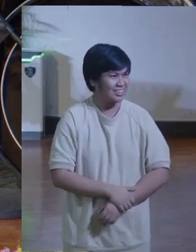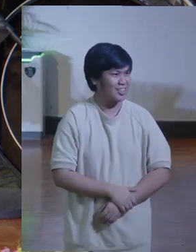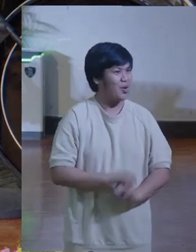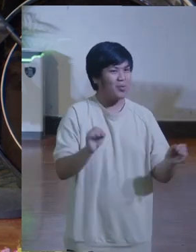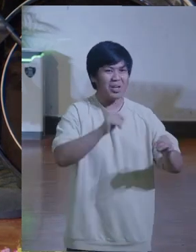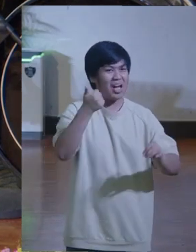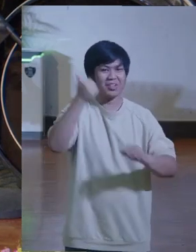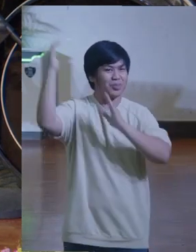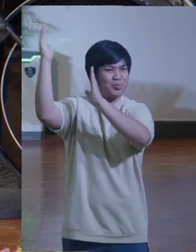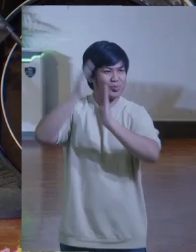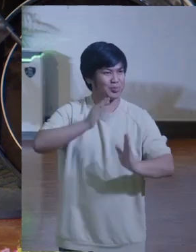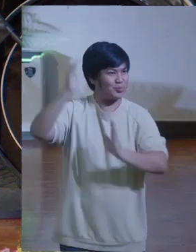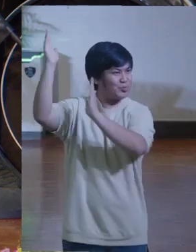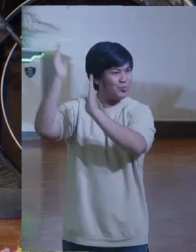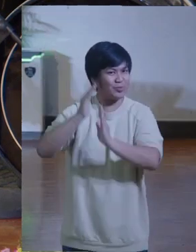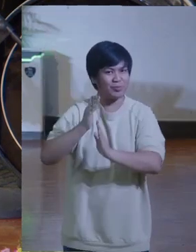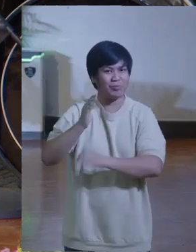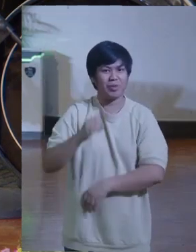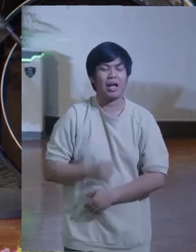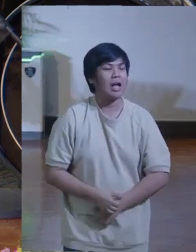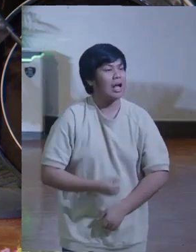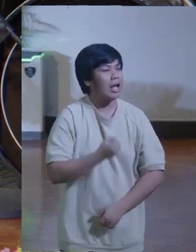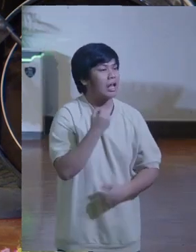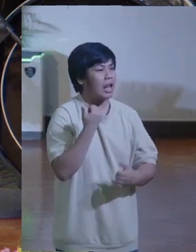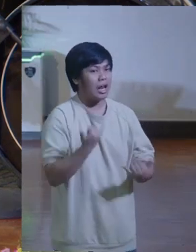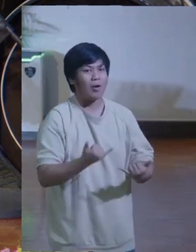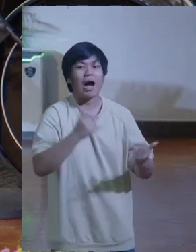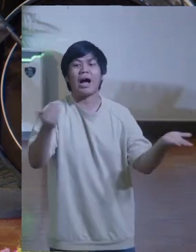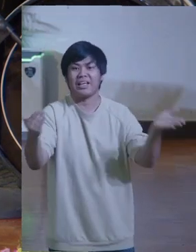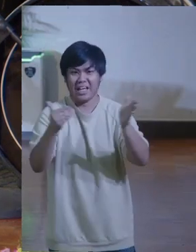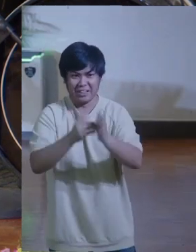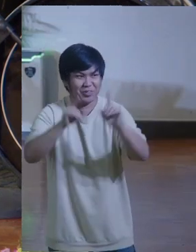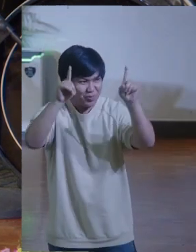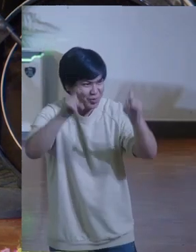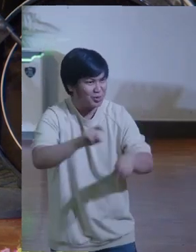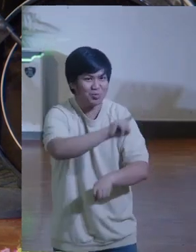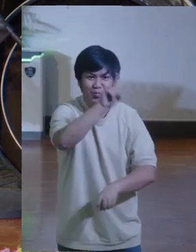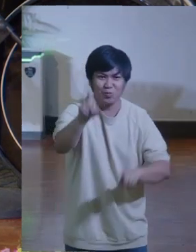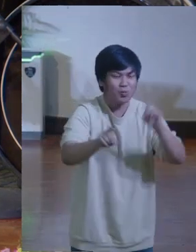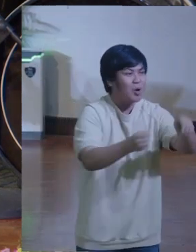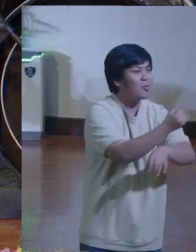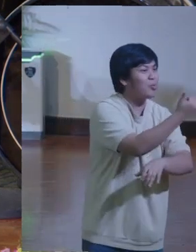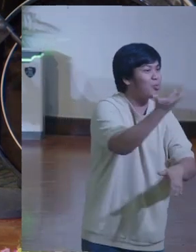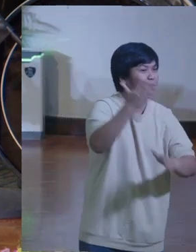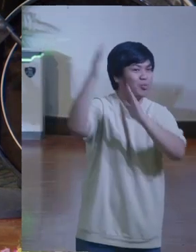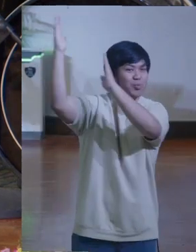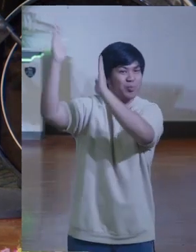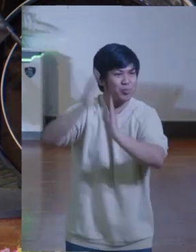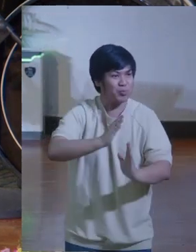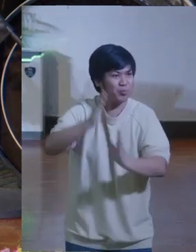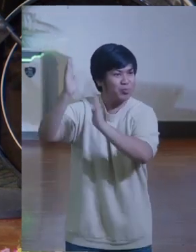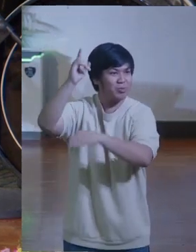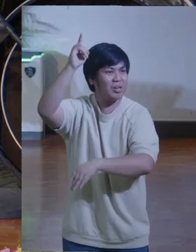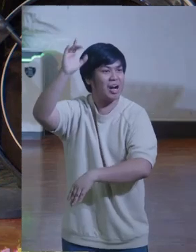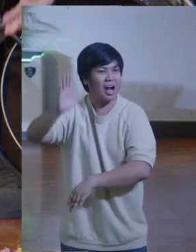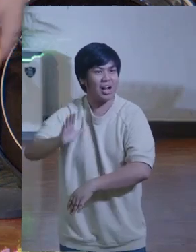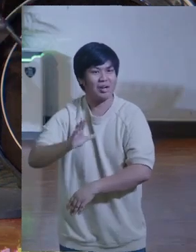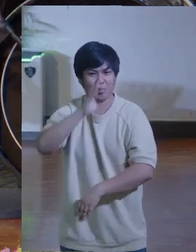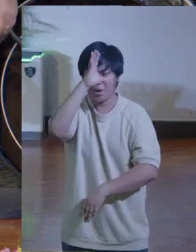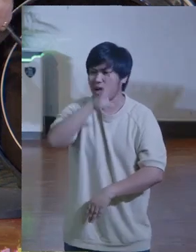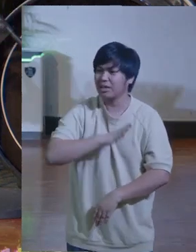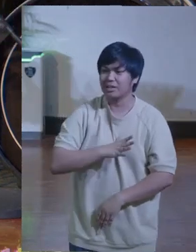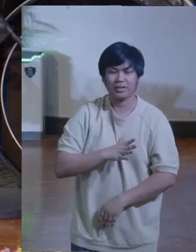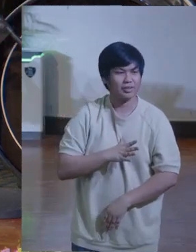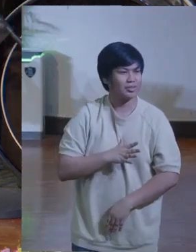Malinaw po, no? Ilan ang mediator between God and men? Yung pastor ba ay mediator between God and